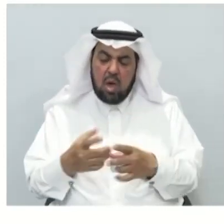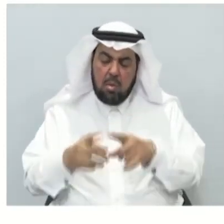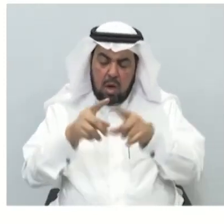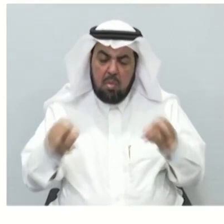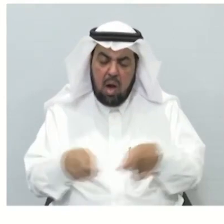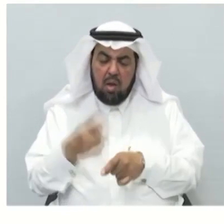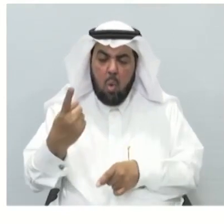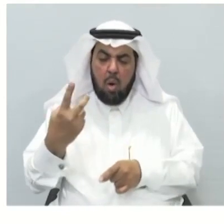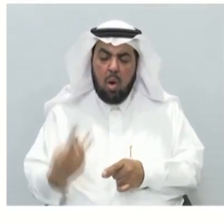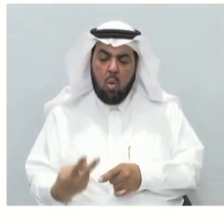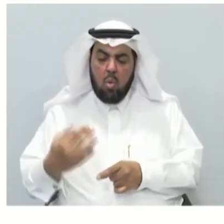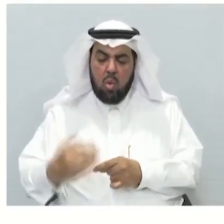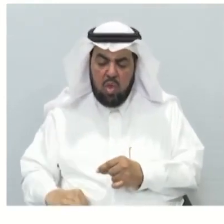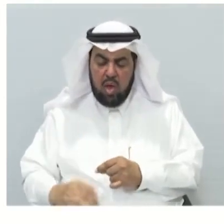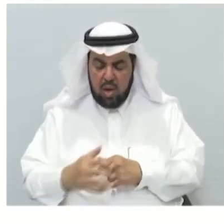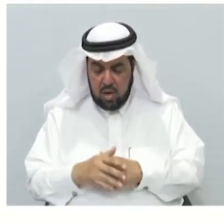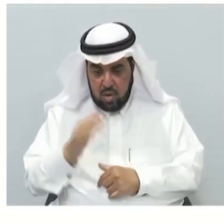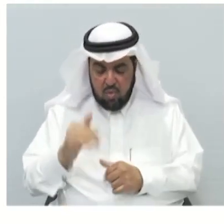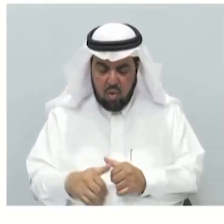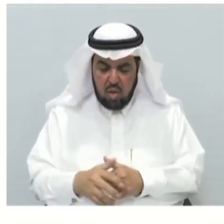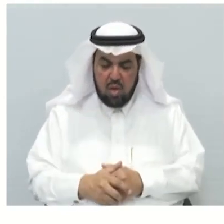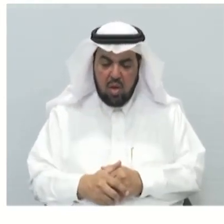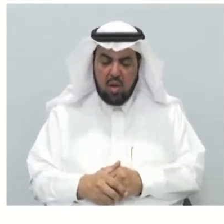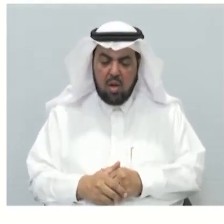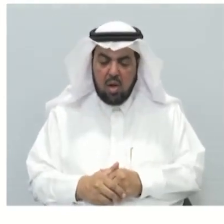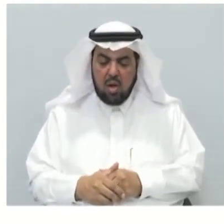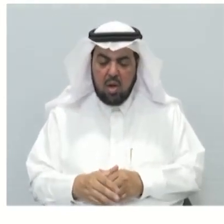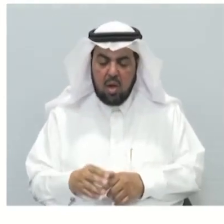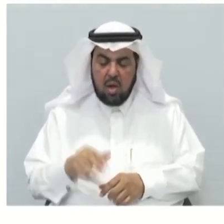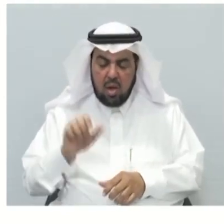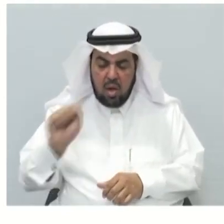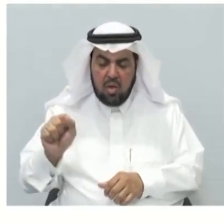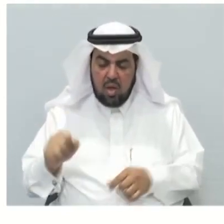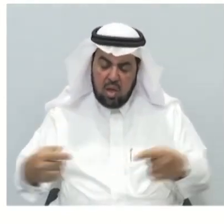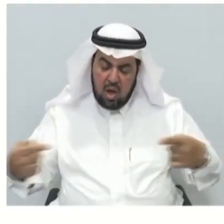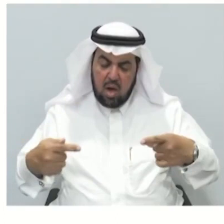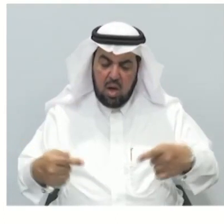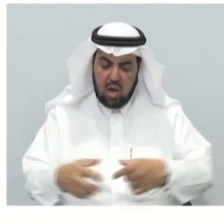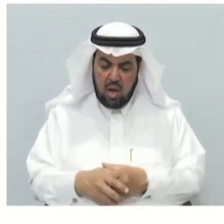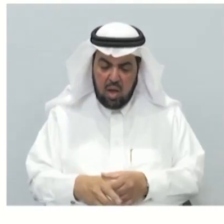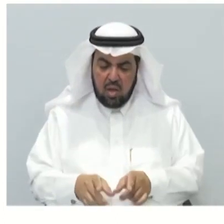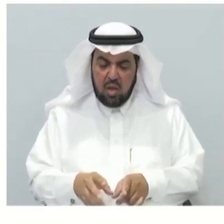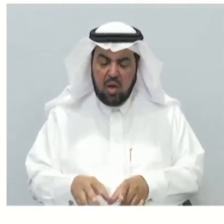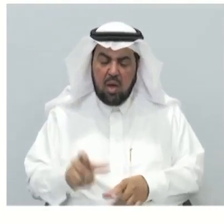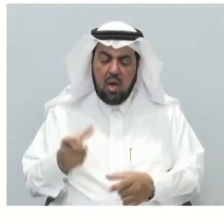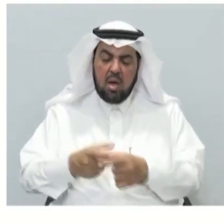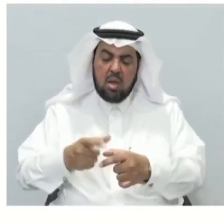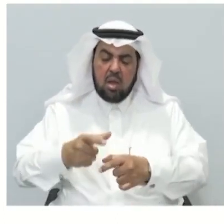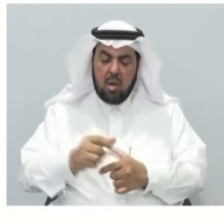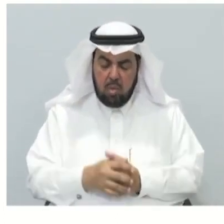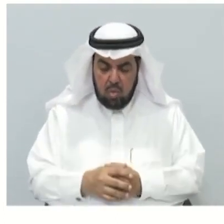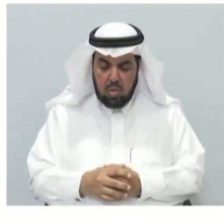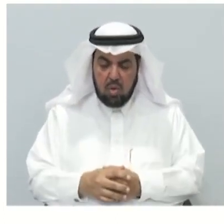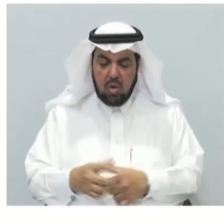خاصيه الانعكاس كيو اس تطابق كيو اس ممتاز خلاص عندك الحين زاويتين وضلع